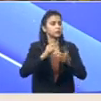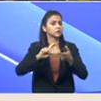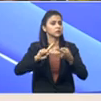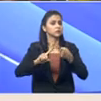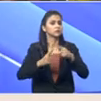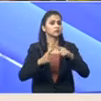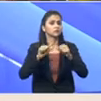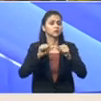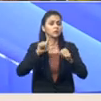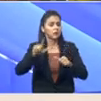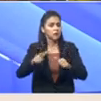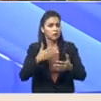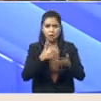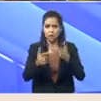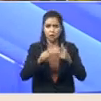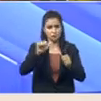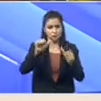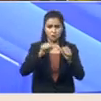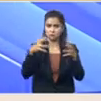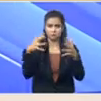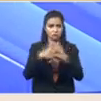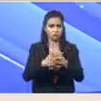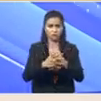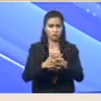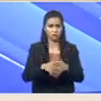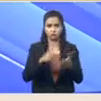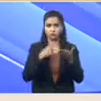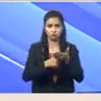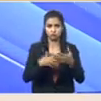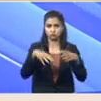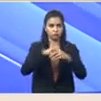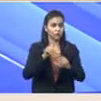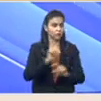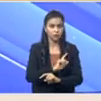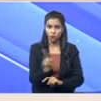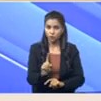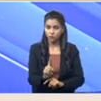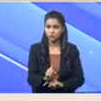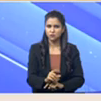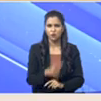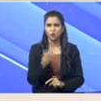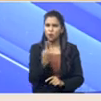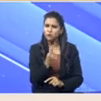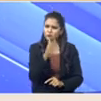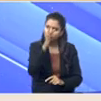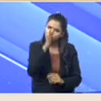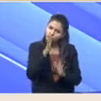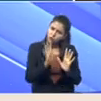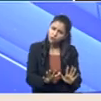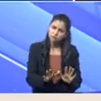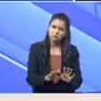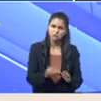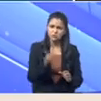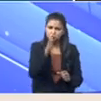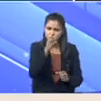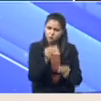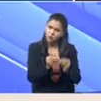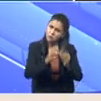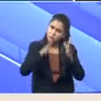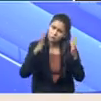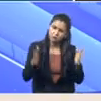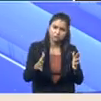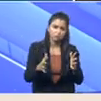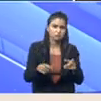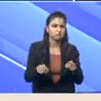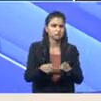कोई व्यवस्था कानून में नहीं है। ये सिर्फ फ्रॉड है, फरेब है,